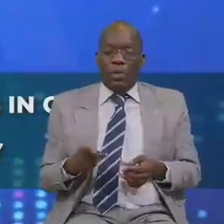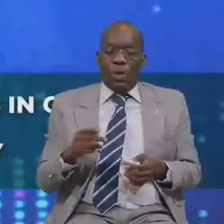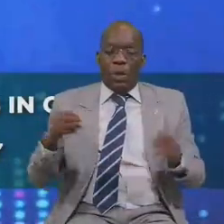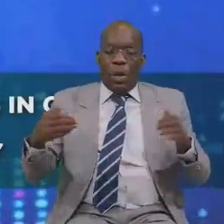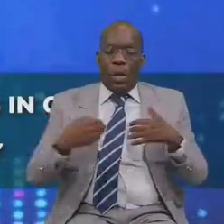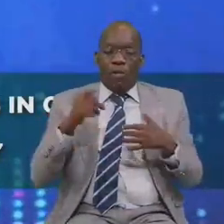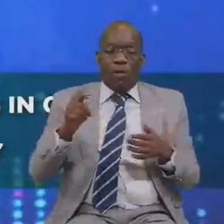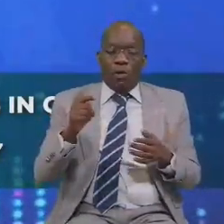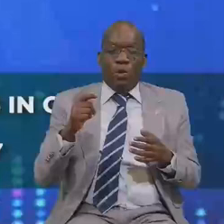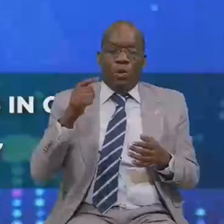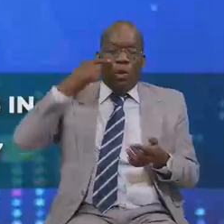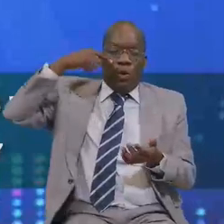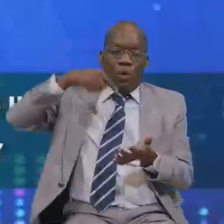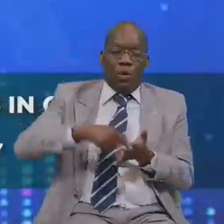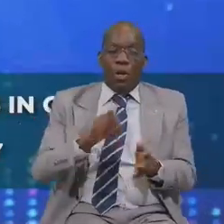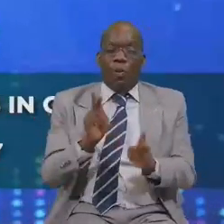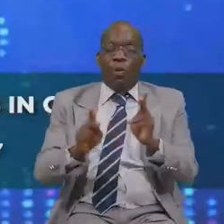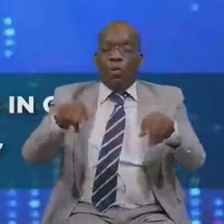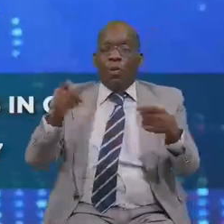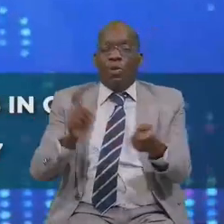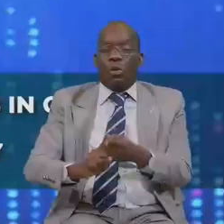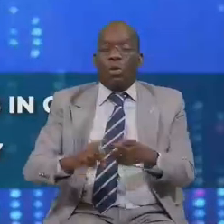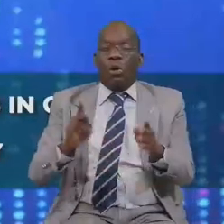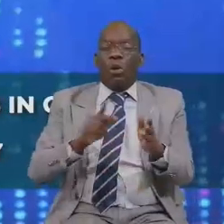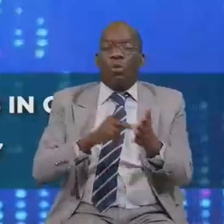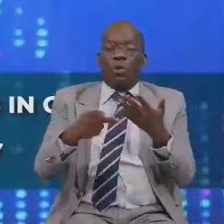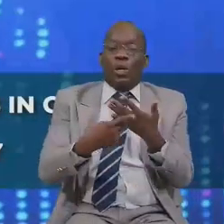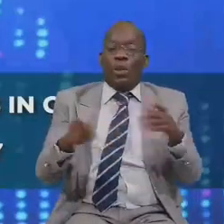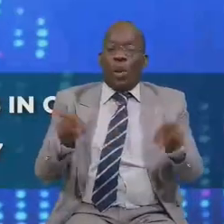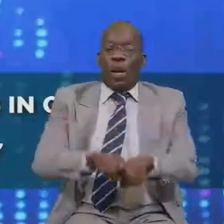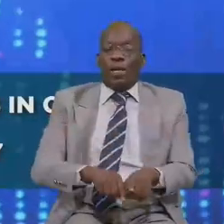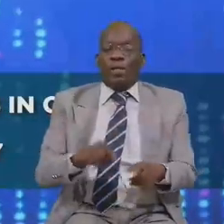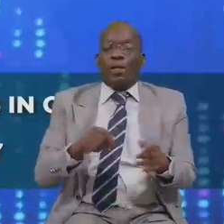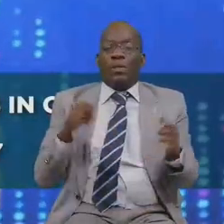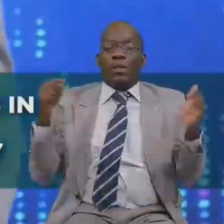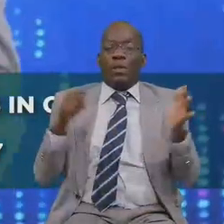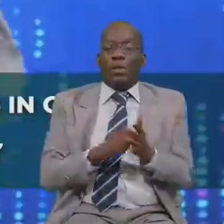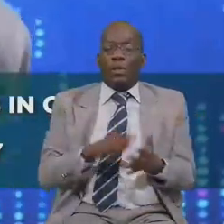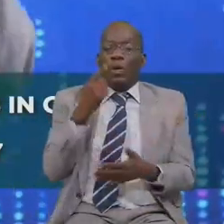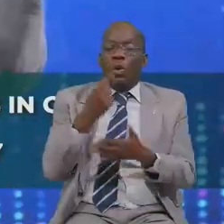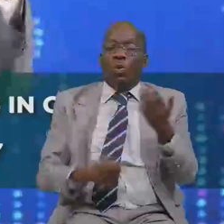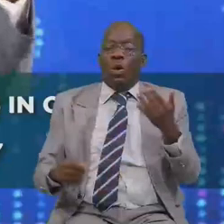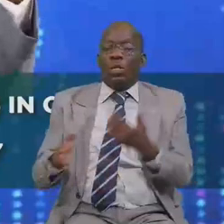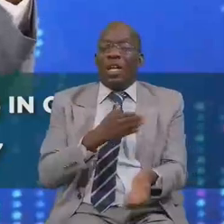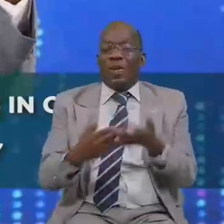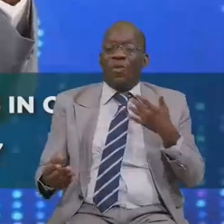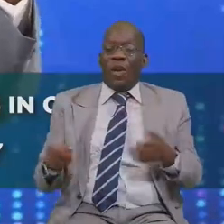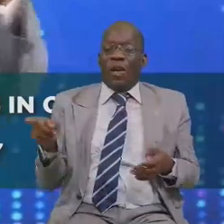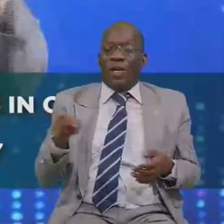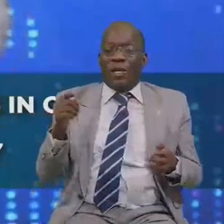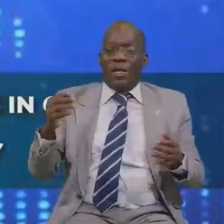Les gens vont aux conférences comme ça et ce qu'ils entendent, s'ils n'avaient pas entendu ça